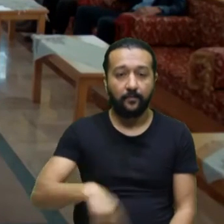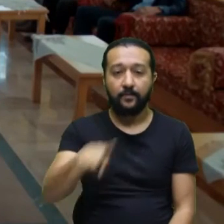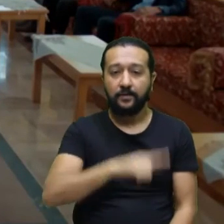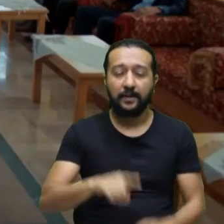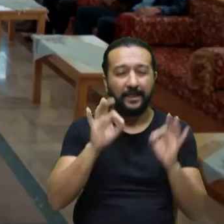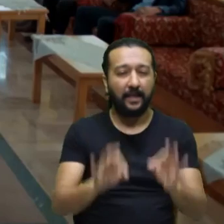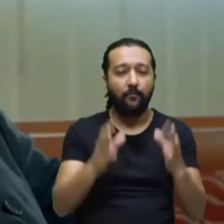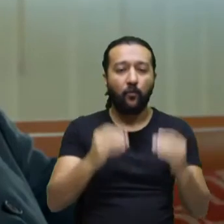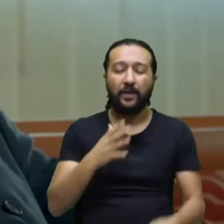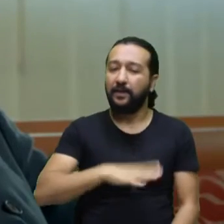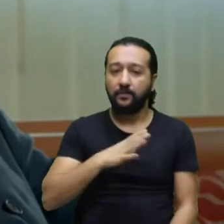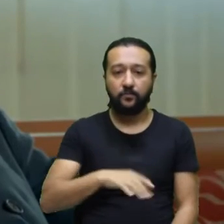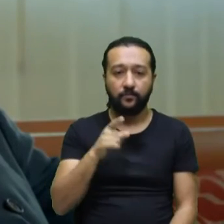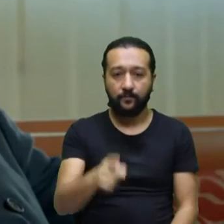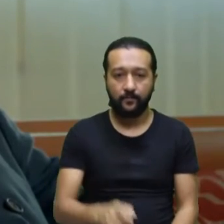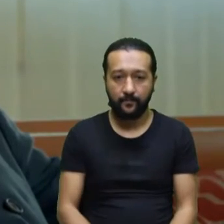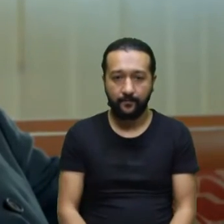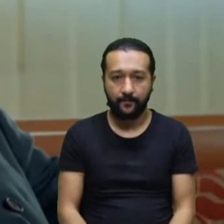Bizden tam olarak ne istiyorsunuz?